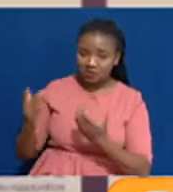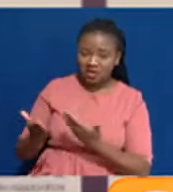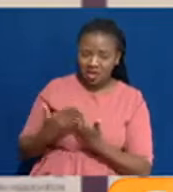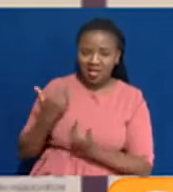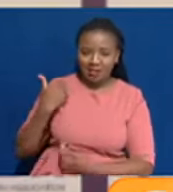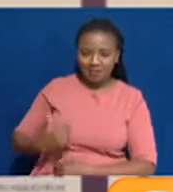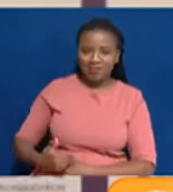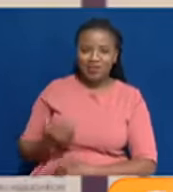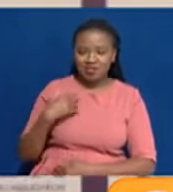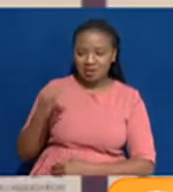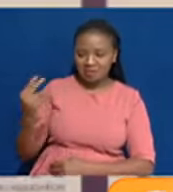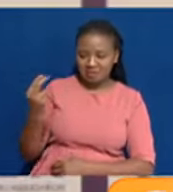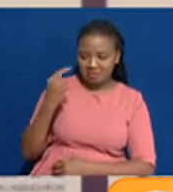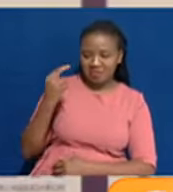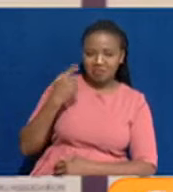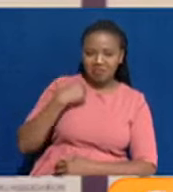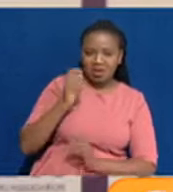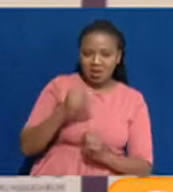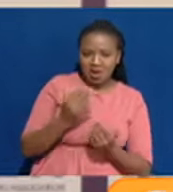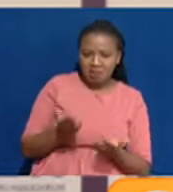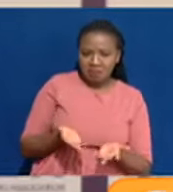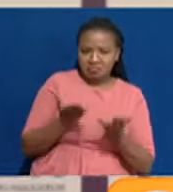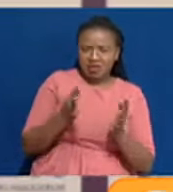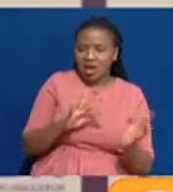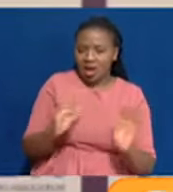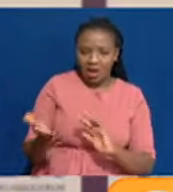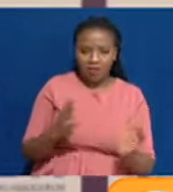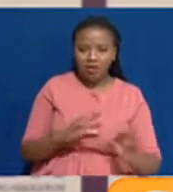at least walinisoma wakajua hivyo, niliingia ndani